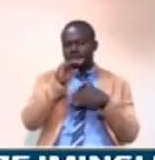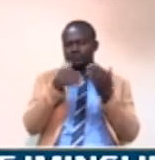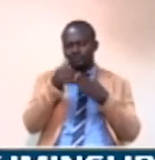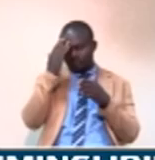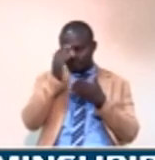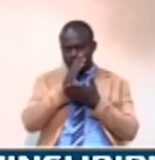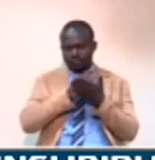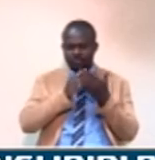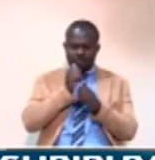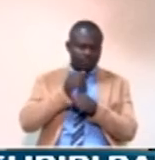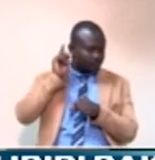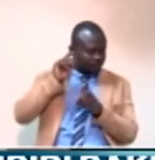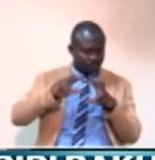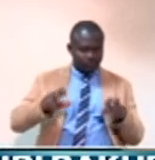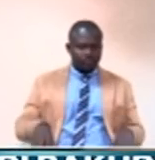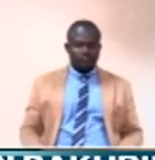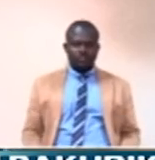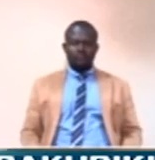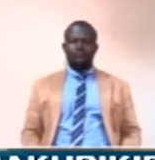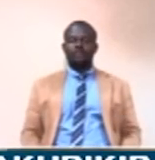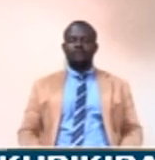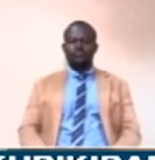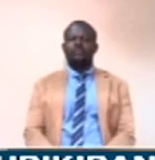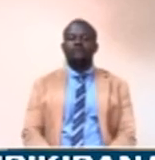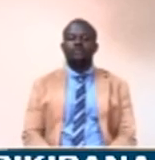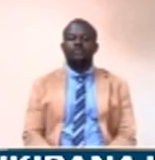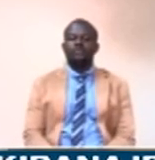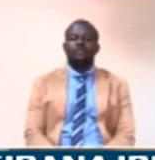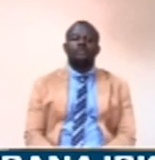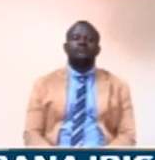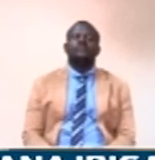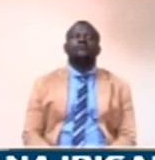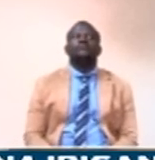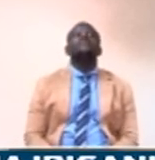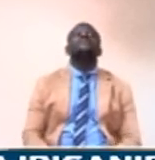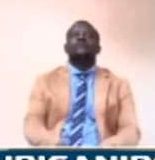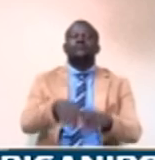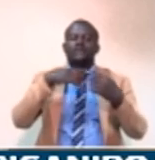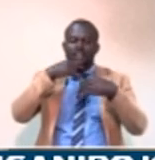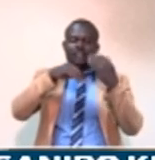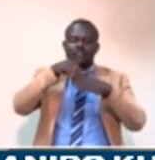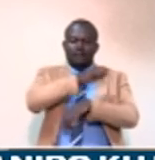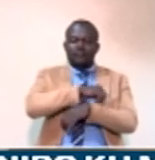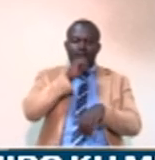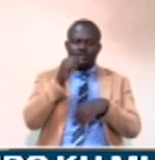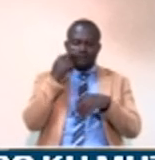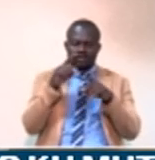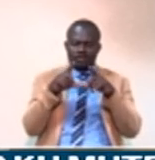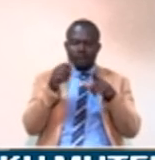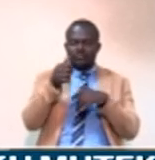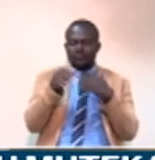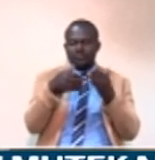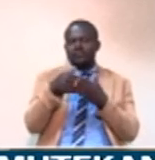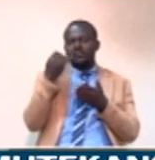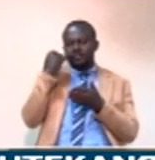kuko hari abagikorwaho iperereza. Hari abanyeshuri batazabona impamyabumenyi zabo cyangwa se bazazibona nyuma iperereza